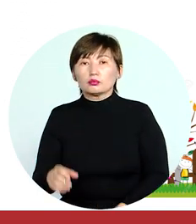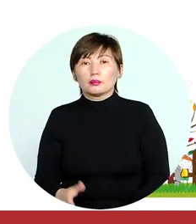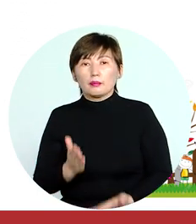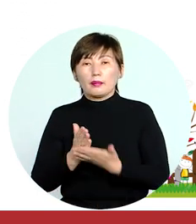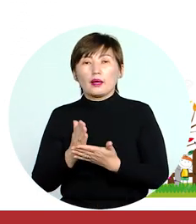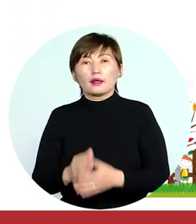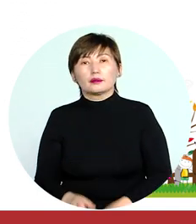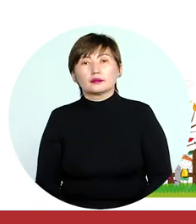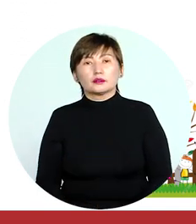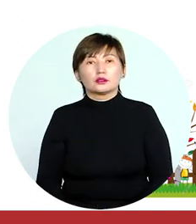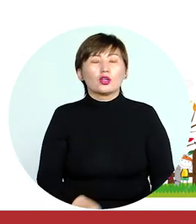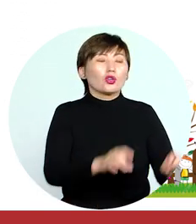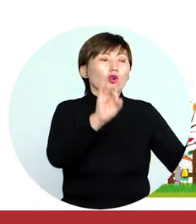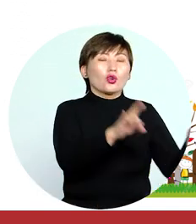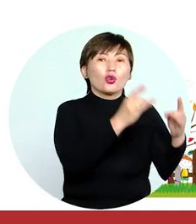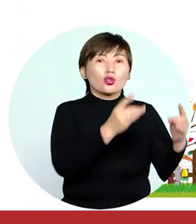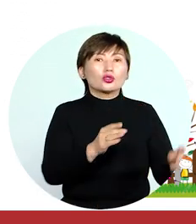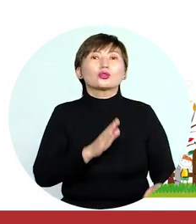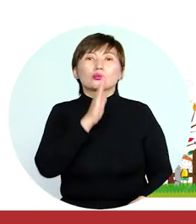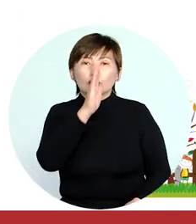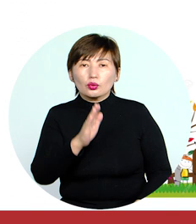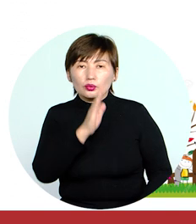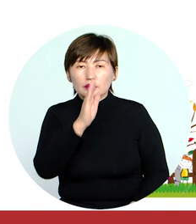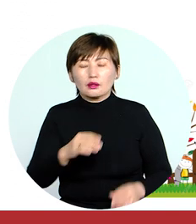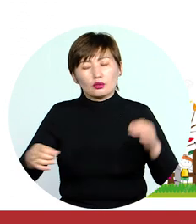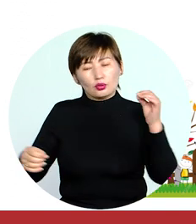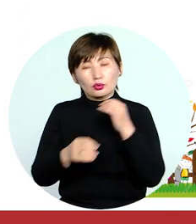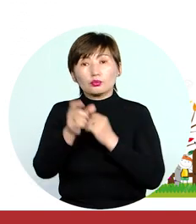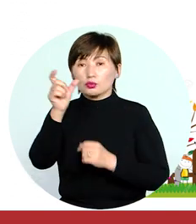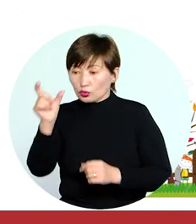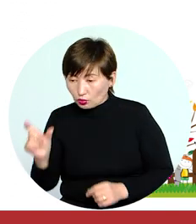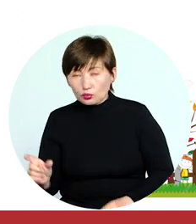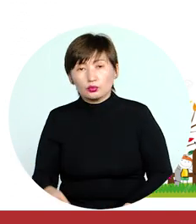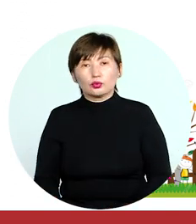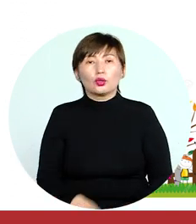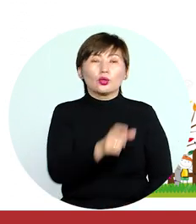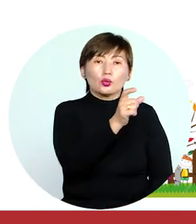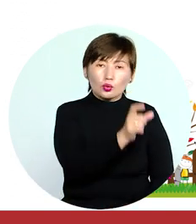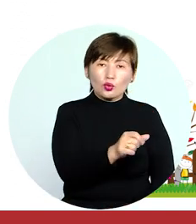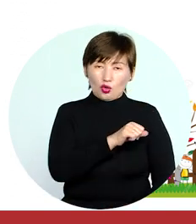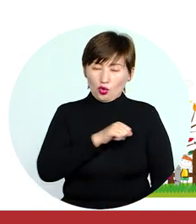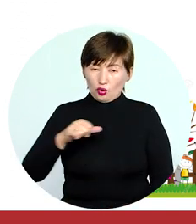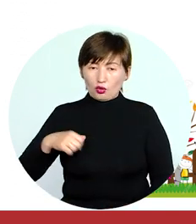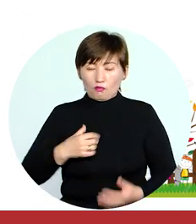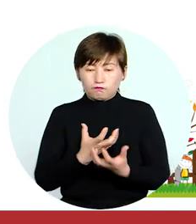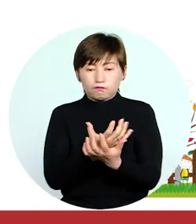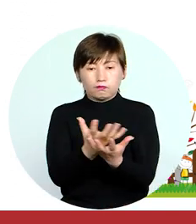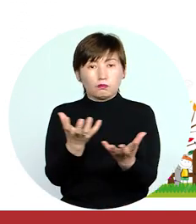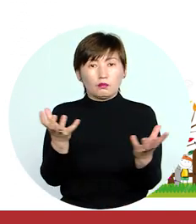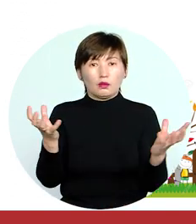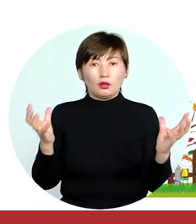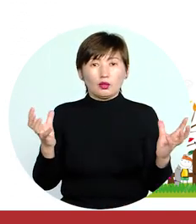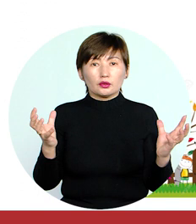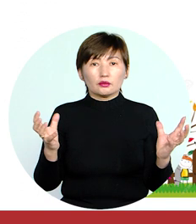За энэ хөгжмийг бас ихшгэлүүлж байгаа, дуулж байгаа юм уу, хөгжимд ч байгаа нь бас хүн. Тэгэхээр хүн гэдэг бол өөрөө олноороо ингээд